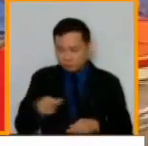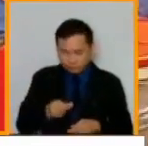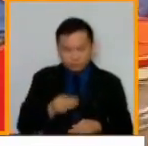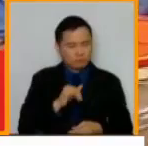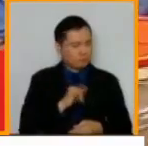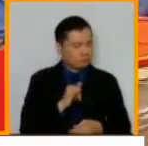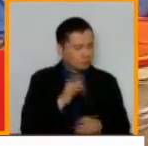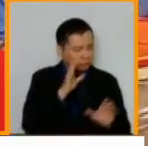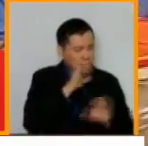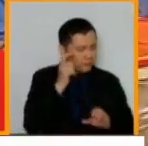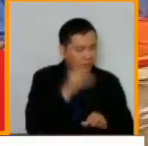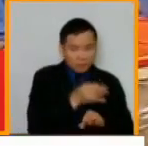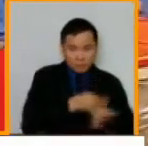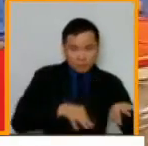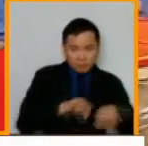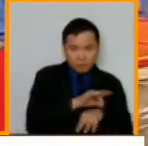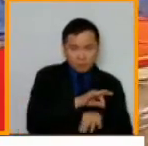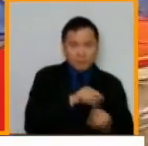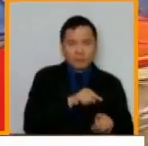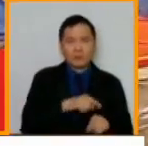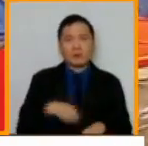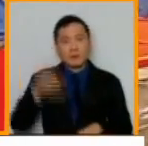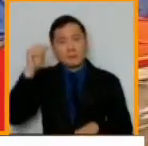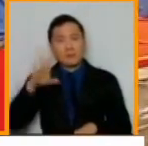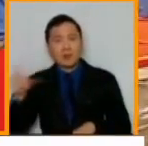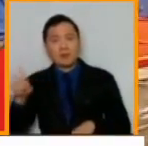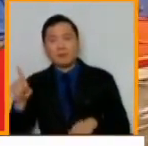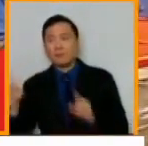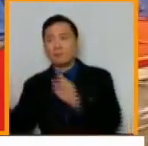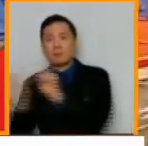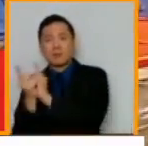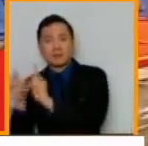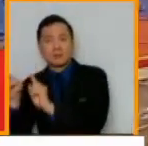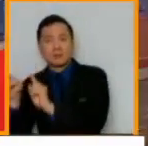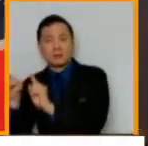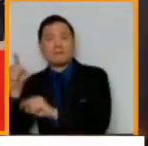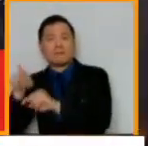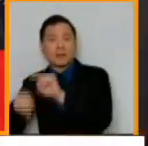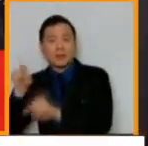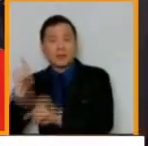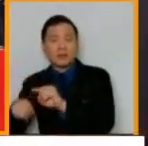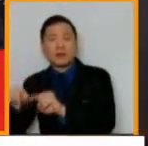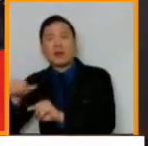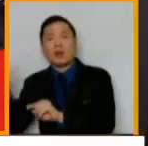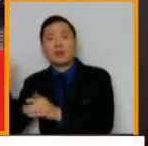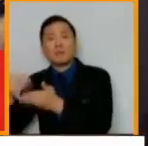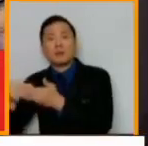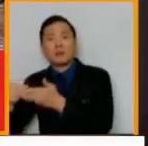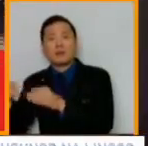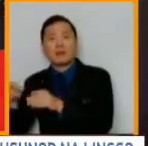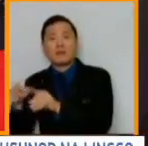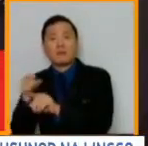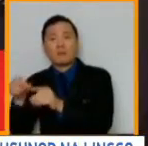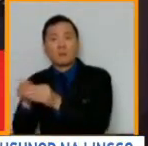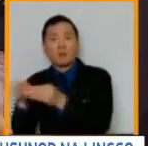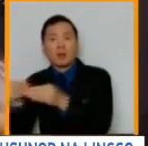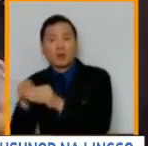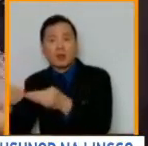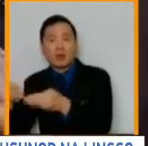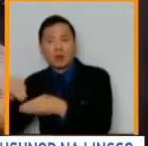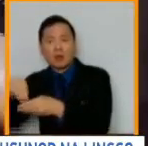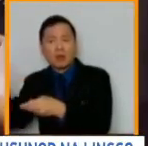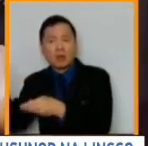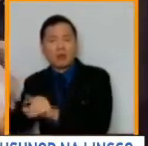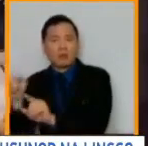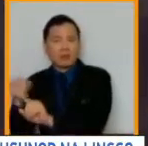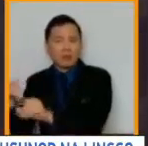pumunta sa kanyang kasama na nasa motorsiklo at makikitang may kinuhang pera sa wallet. Bumalik ang lalaki sa counter para magbayad ng eksaktong